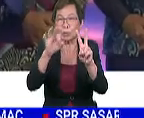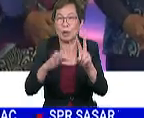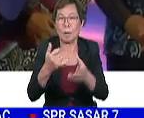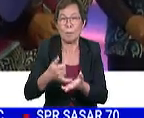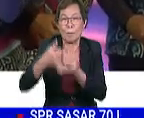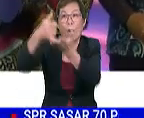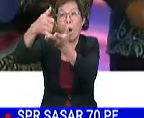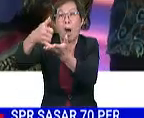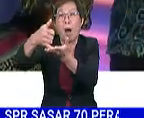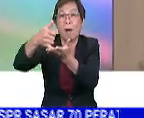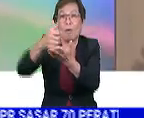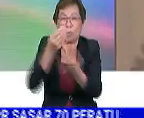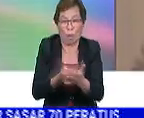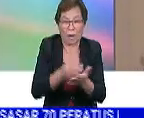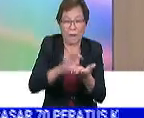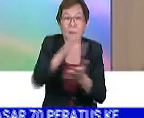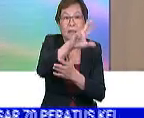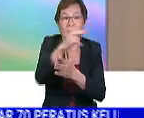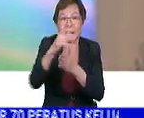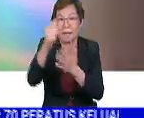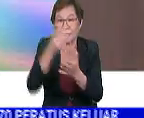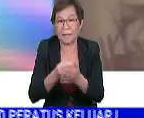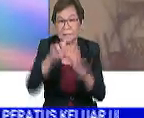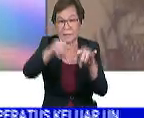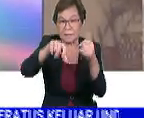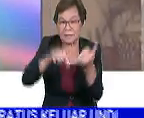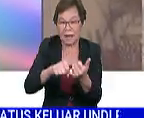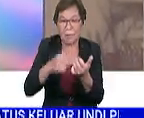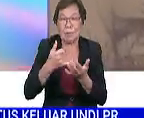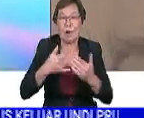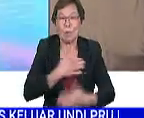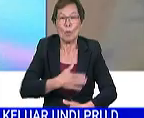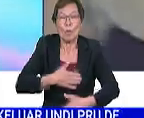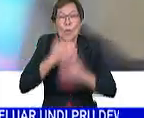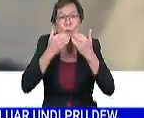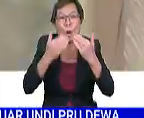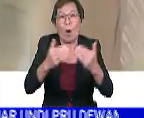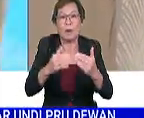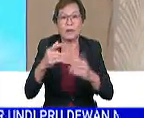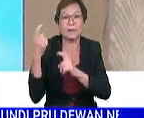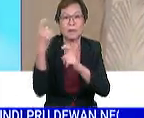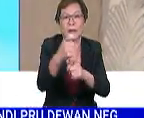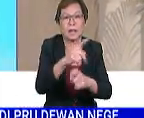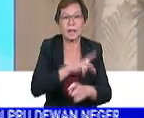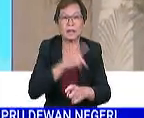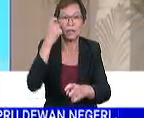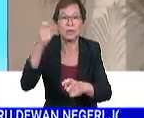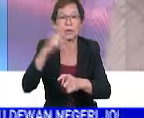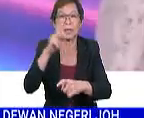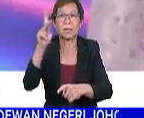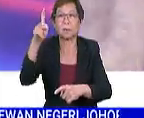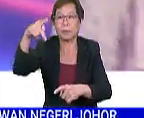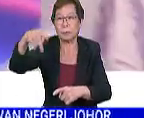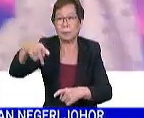piala pusingan Wang tunai r3000 dan sijil penghargaan yang disampaikan ketua setiausaha Kementerian Pendidikan